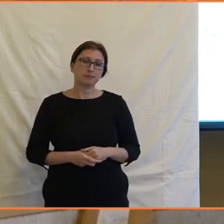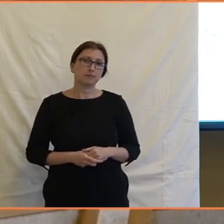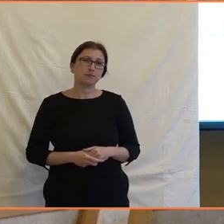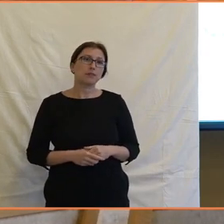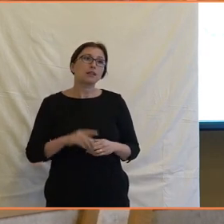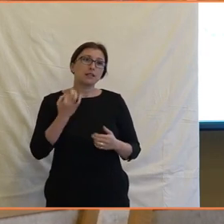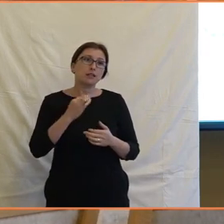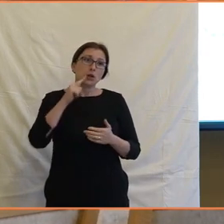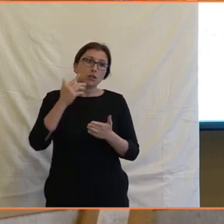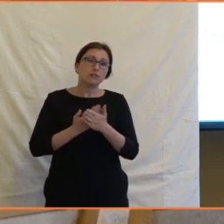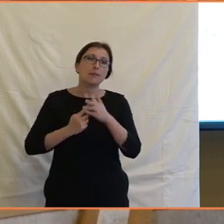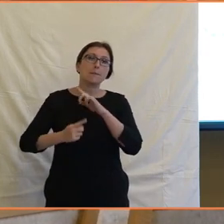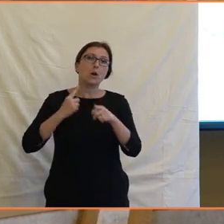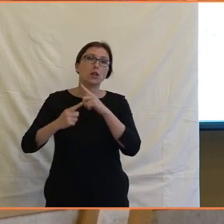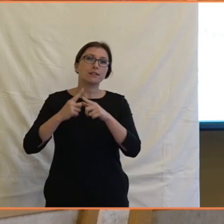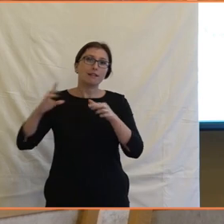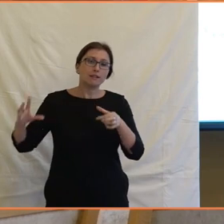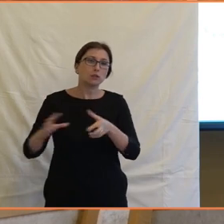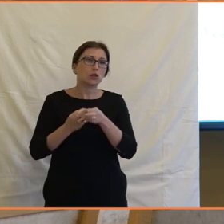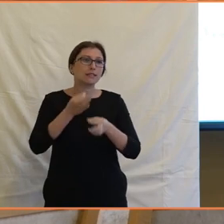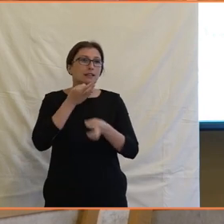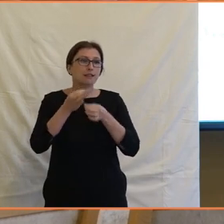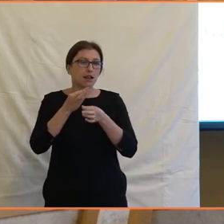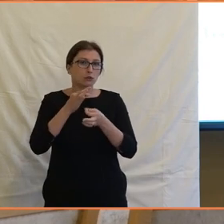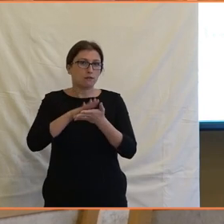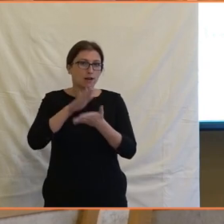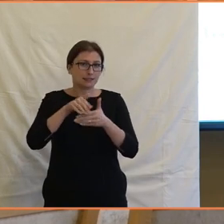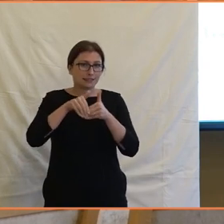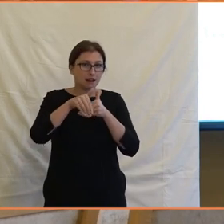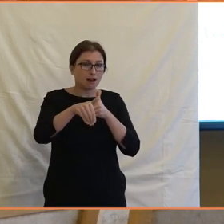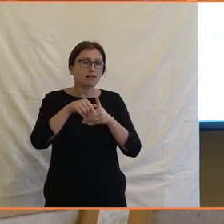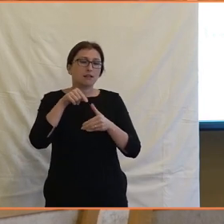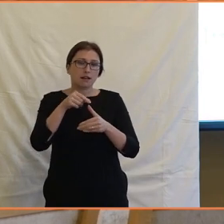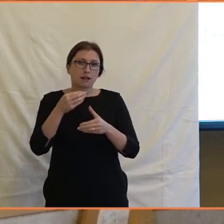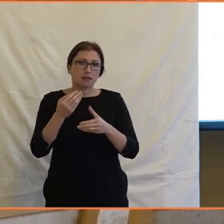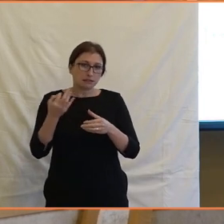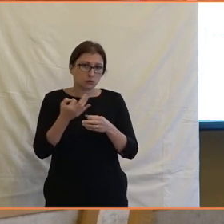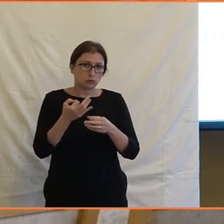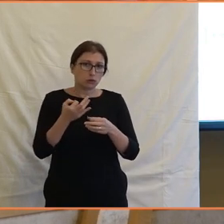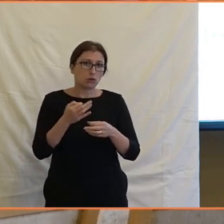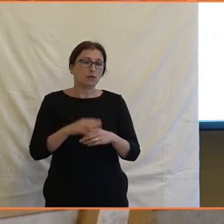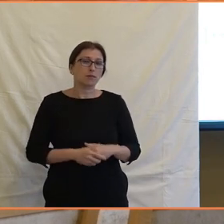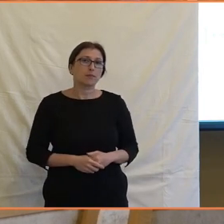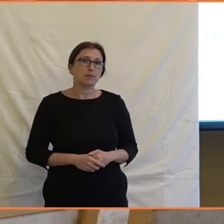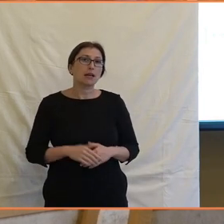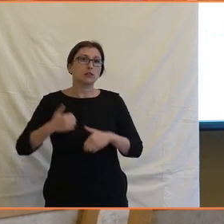Tak se dozvíme něco o politickém pozadí datových schránek a to bude poslední otázka. Tady gamifikovat budeme